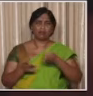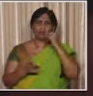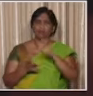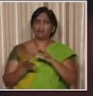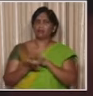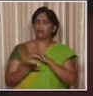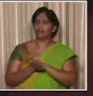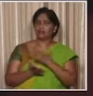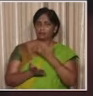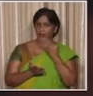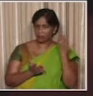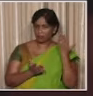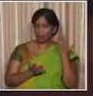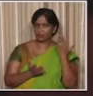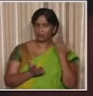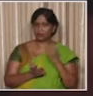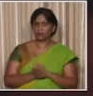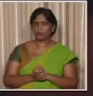ගන්න.